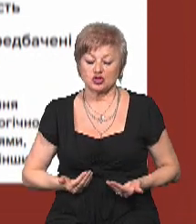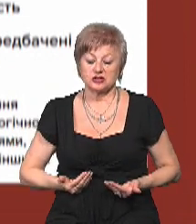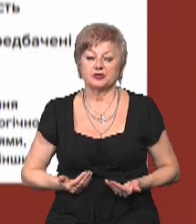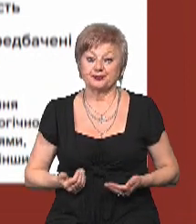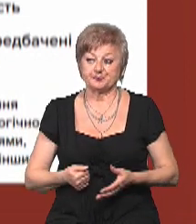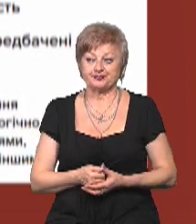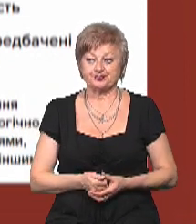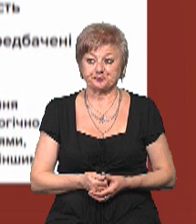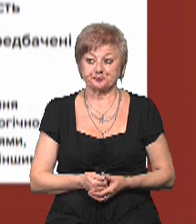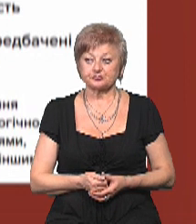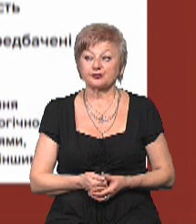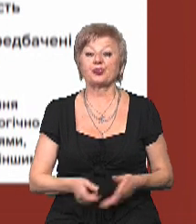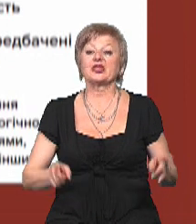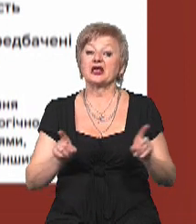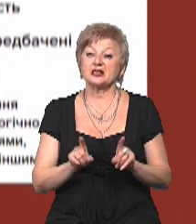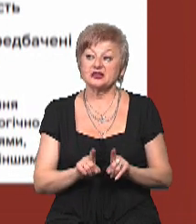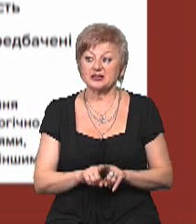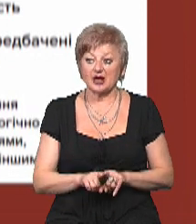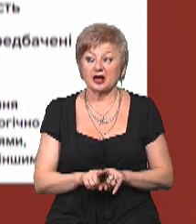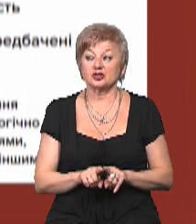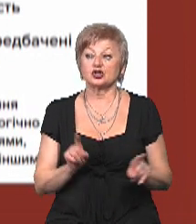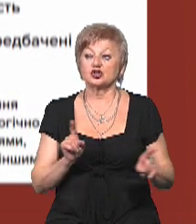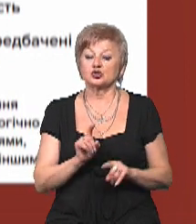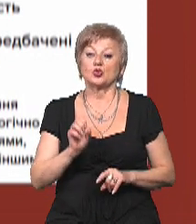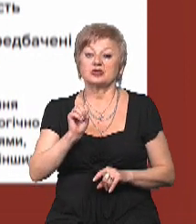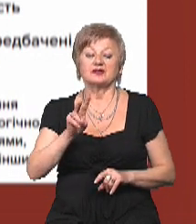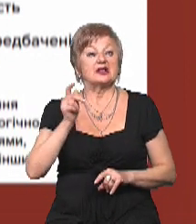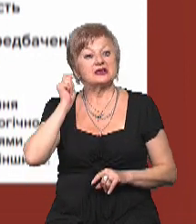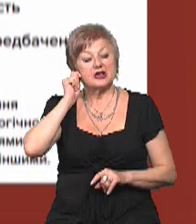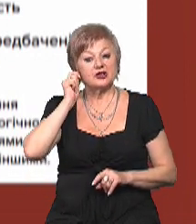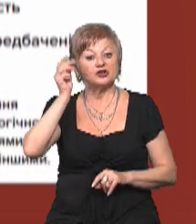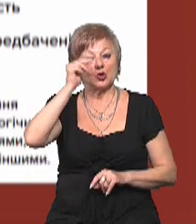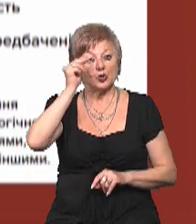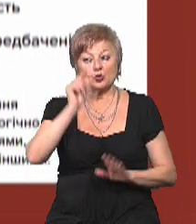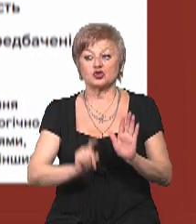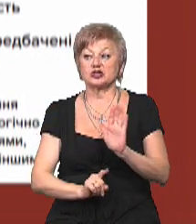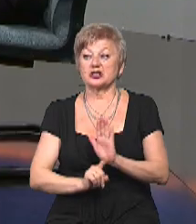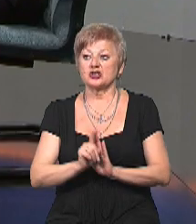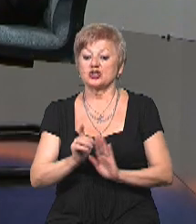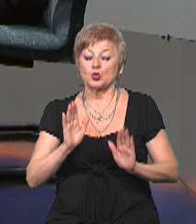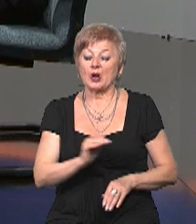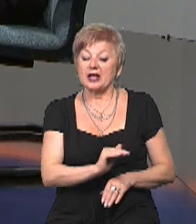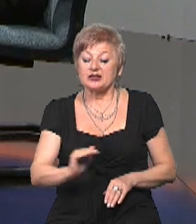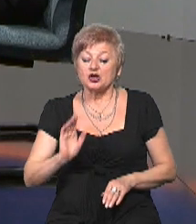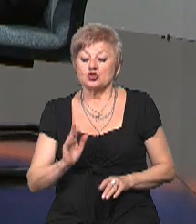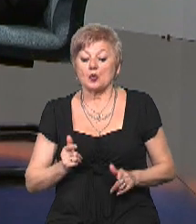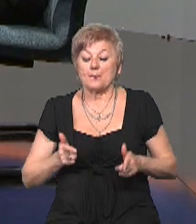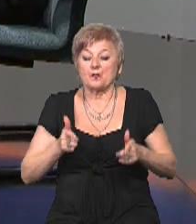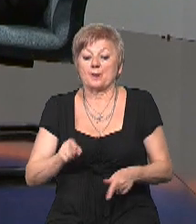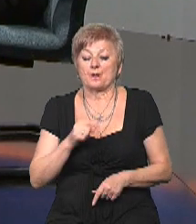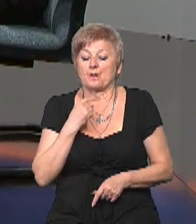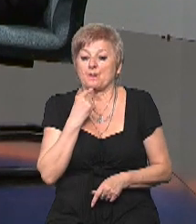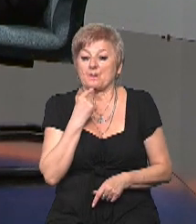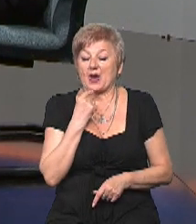далі. Також хотів зауважити, що 12-річне навчання починається для дітей, які пішли у перший клас